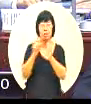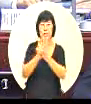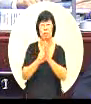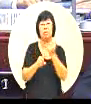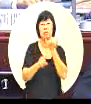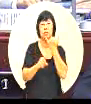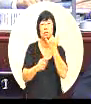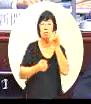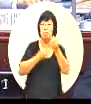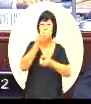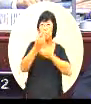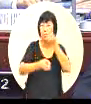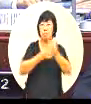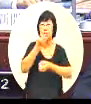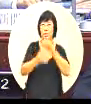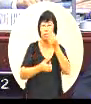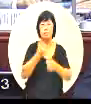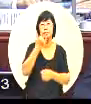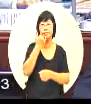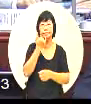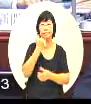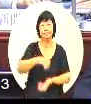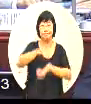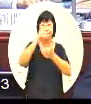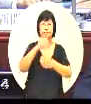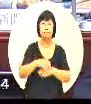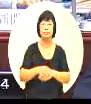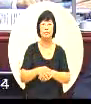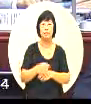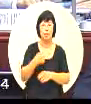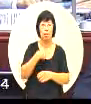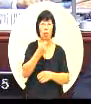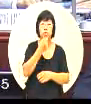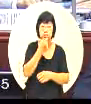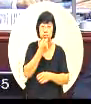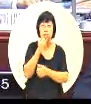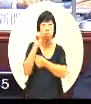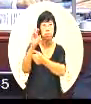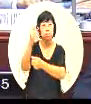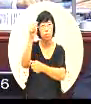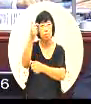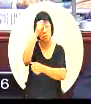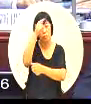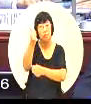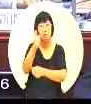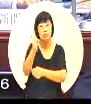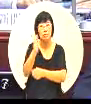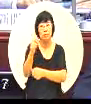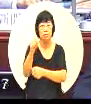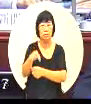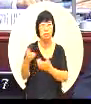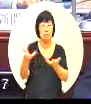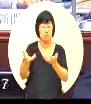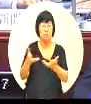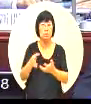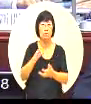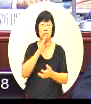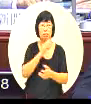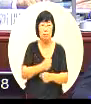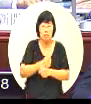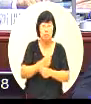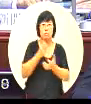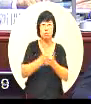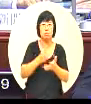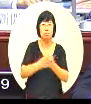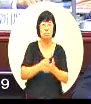欲言，都可以表达他们的意见。那我只是愿意跟黄议员表达这个部分是非常的严谨，